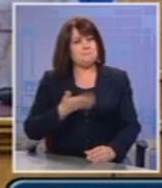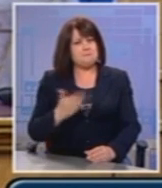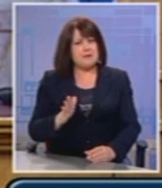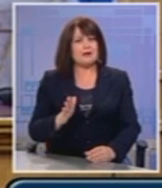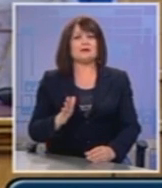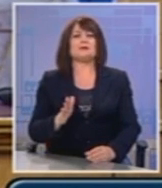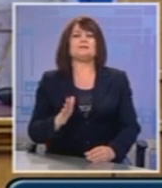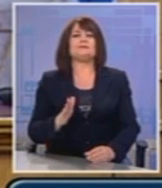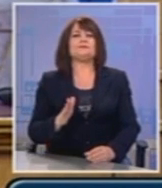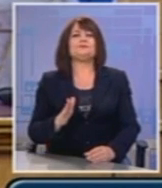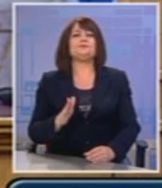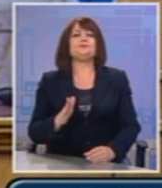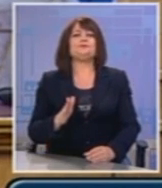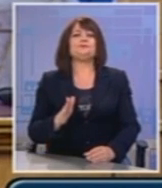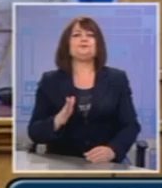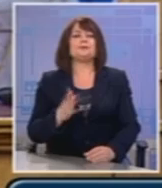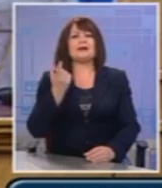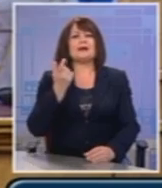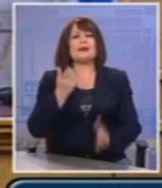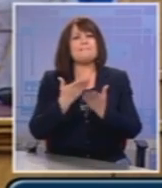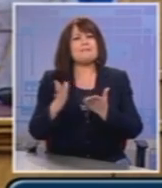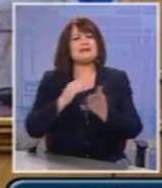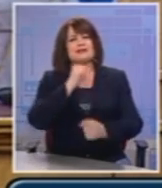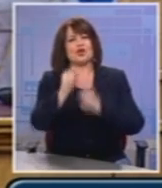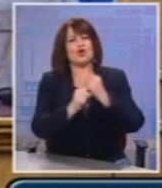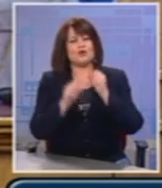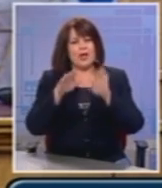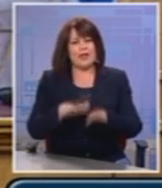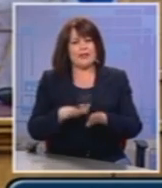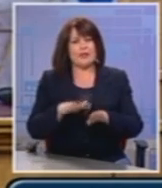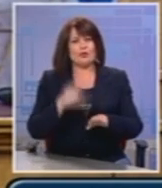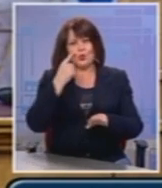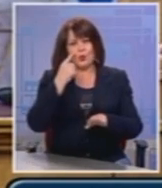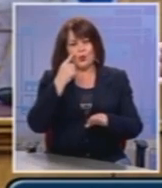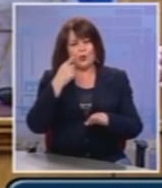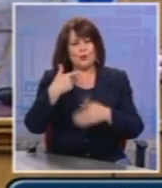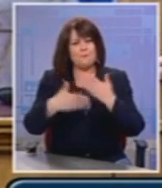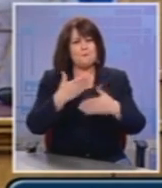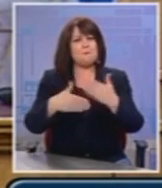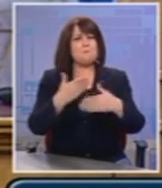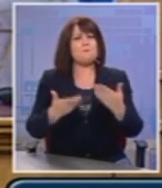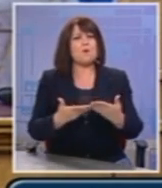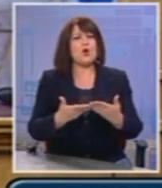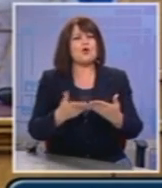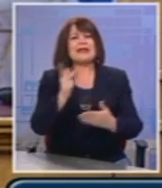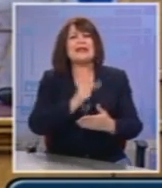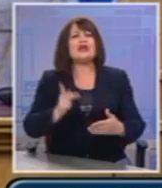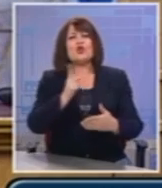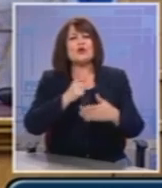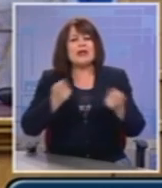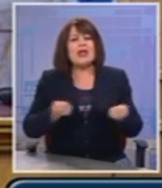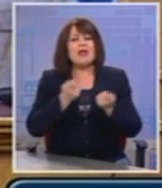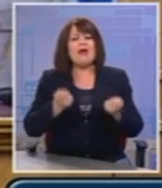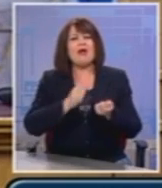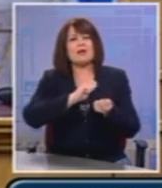λιτότητα και για μισό έτος ήμουν εδώ και έβλεπα την διαδικασία εξέλιξης των πραγμάτων στην κοινωνία πως η κοινωνία